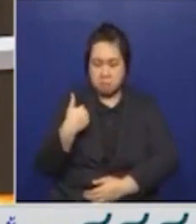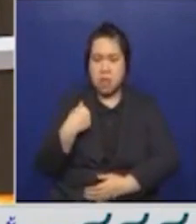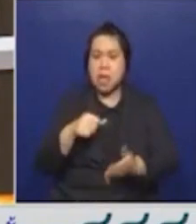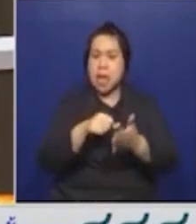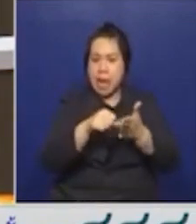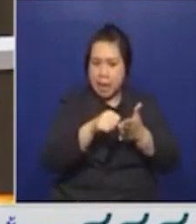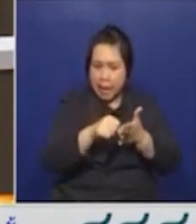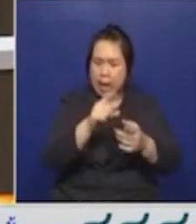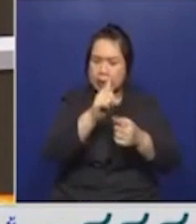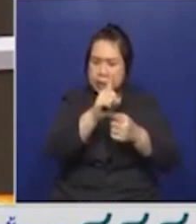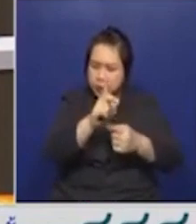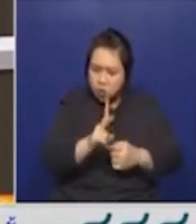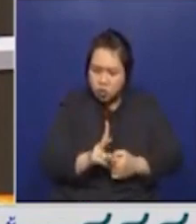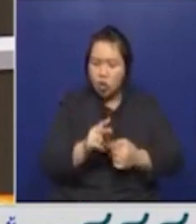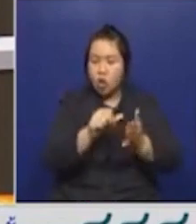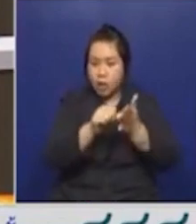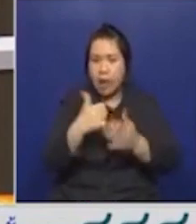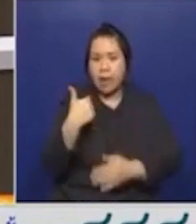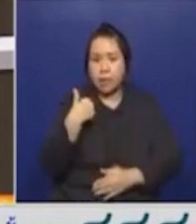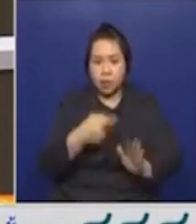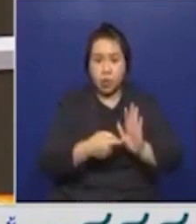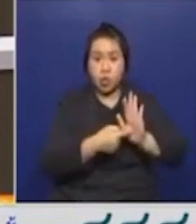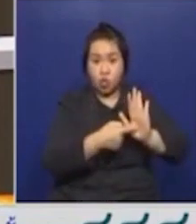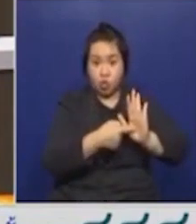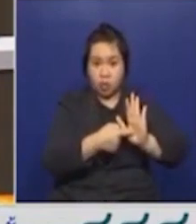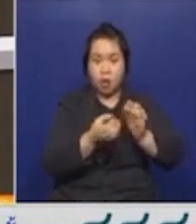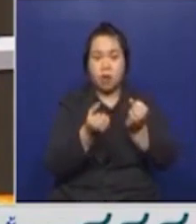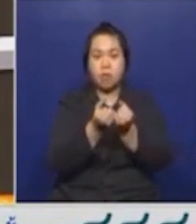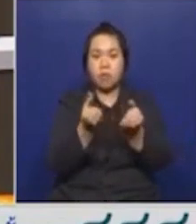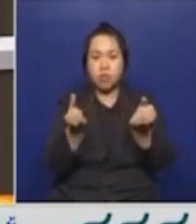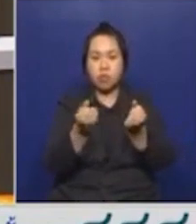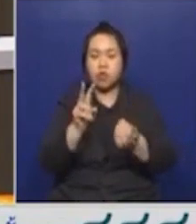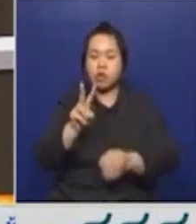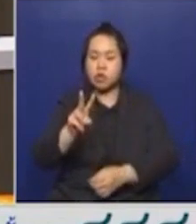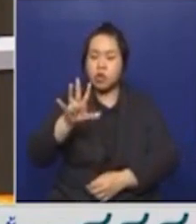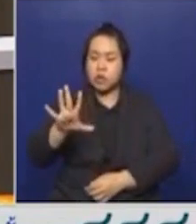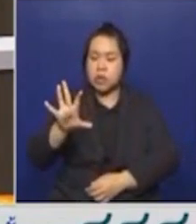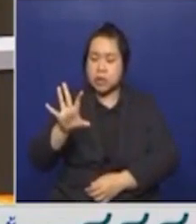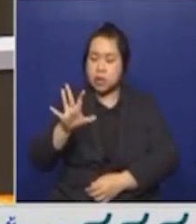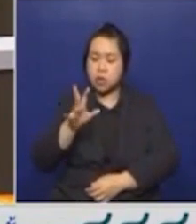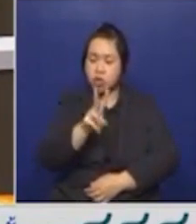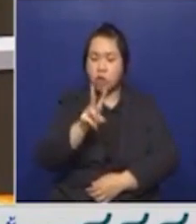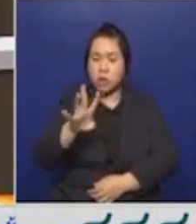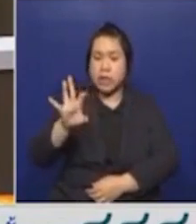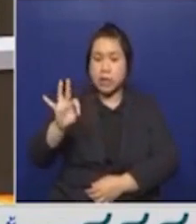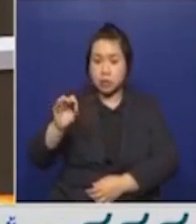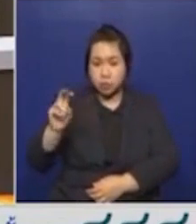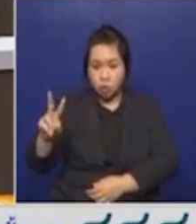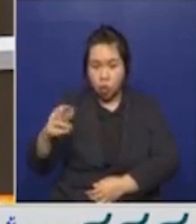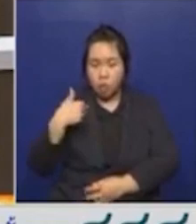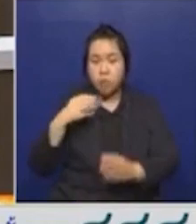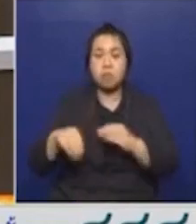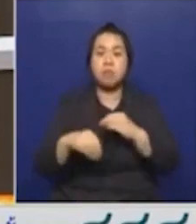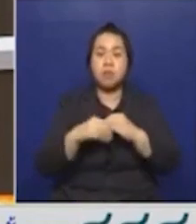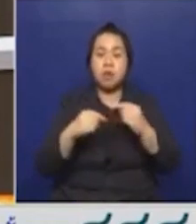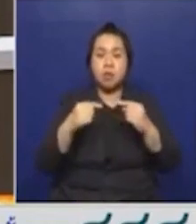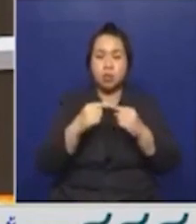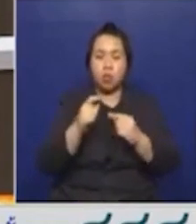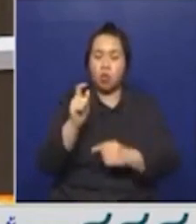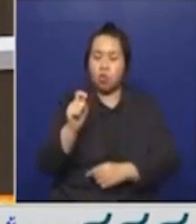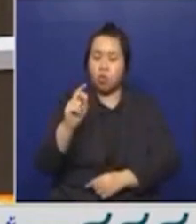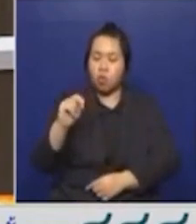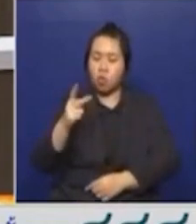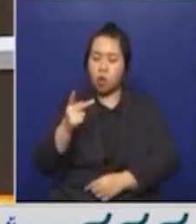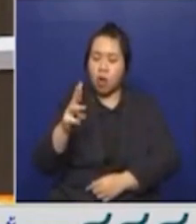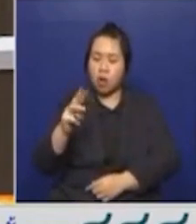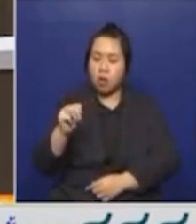หมวด ๑หมวด ๒หลายครั้งยกตัวอย่างเช่นรัฐธรรมนูญ2492นะคะมีการเพิ่มเติมบทบัญญัติเกี่ยวกับองคมนตรี